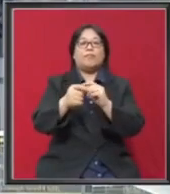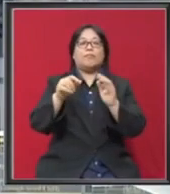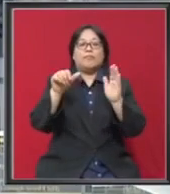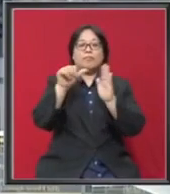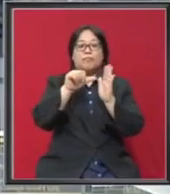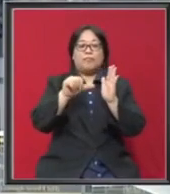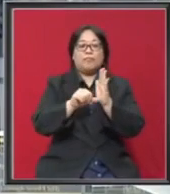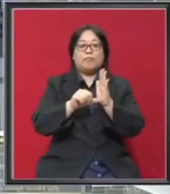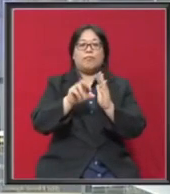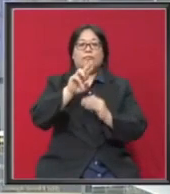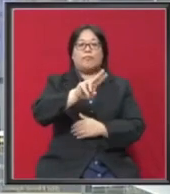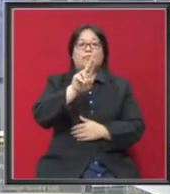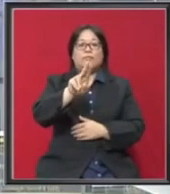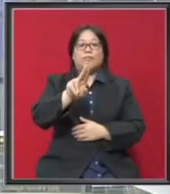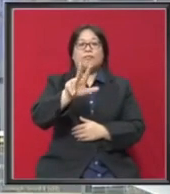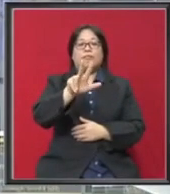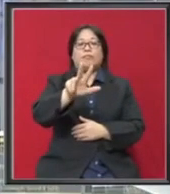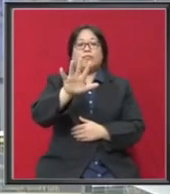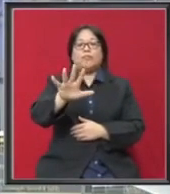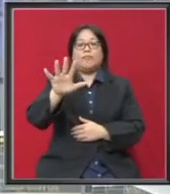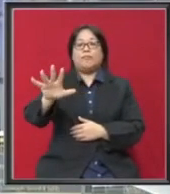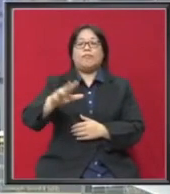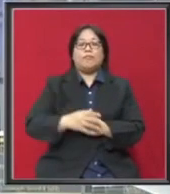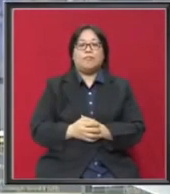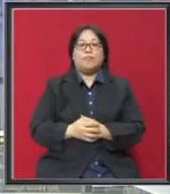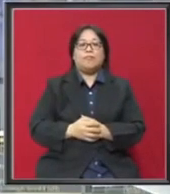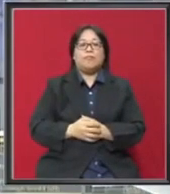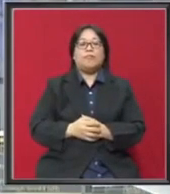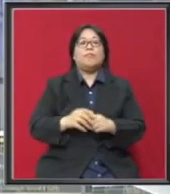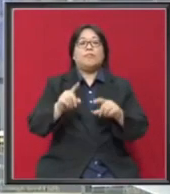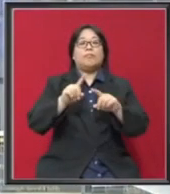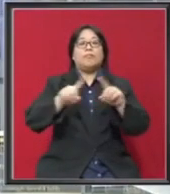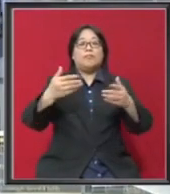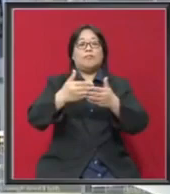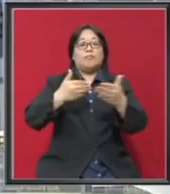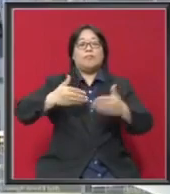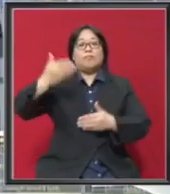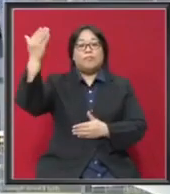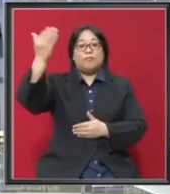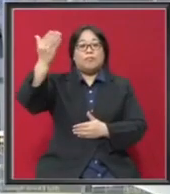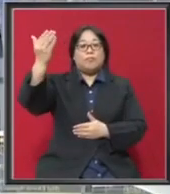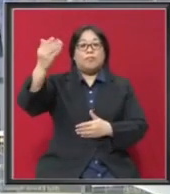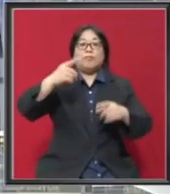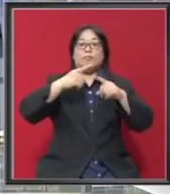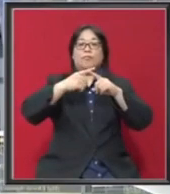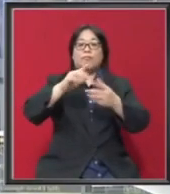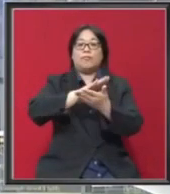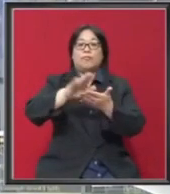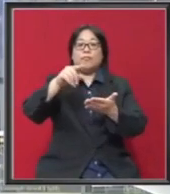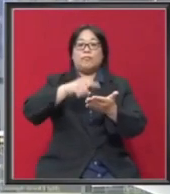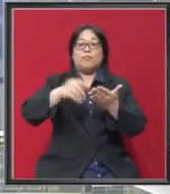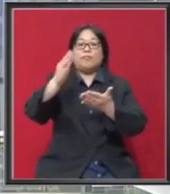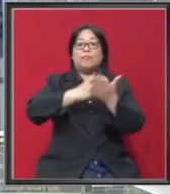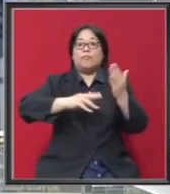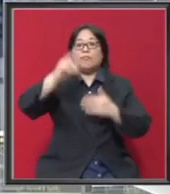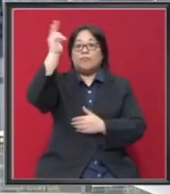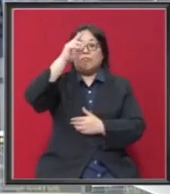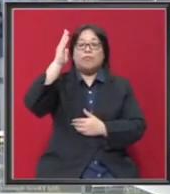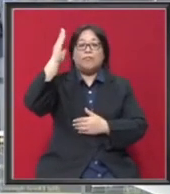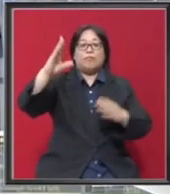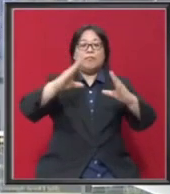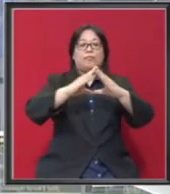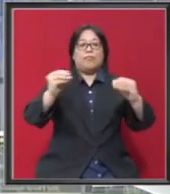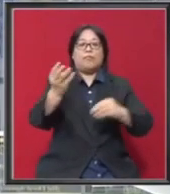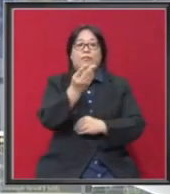lebih dikenali sebagai are you 355 oleh demikian sebelumnya dibentangkan di Dewa yang mulia ini pihak kerajaan akan